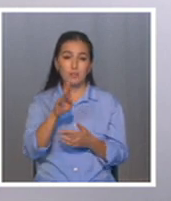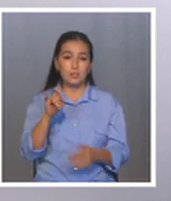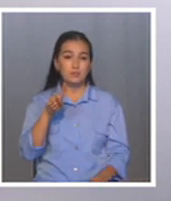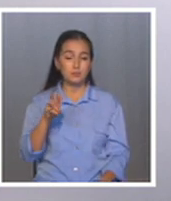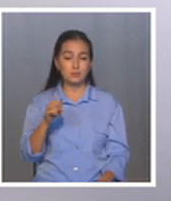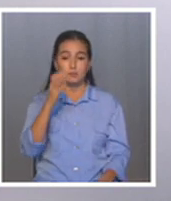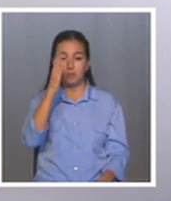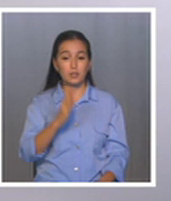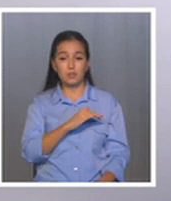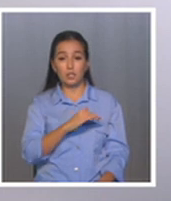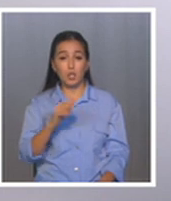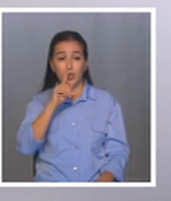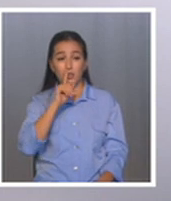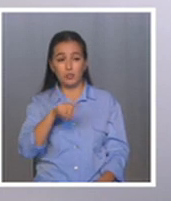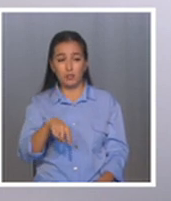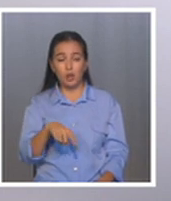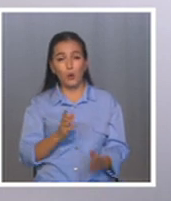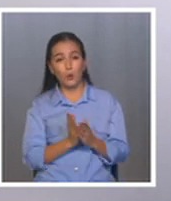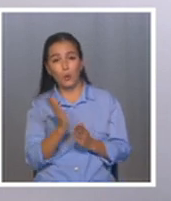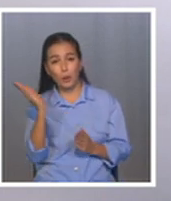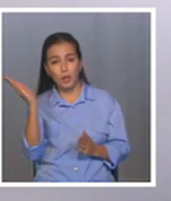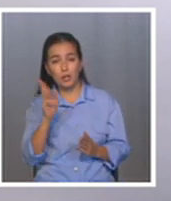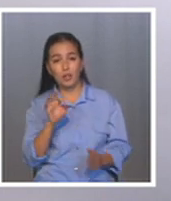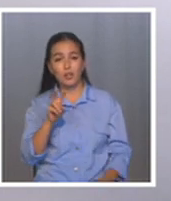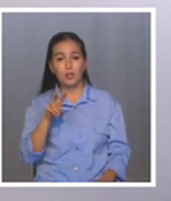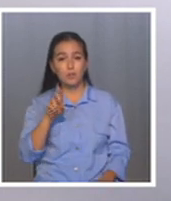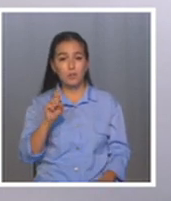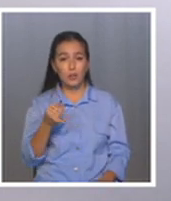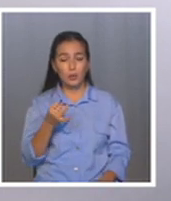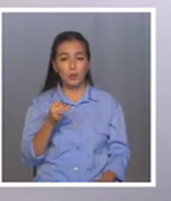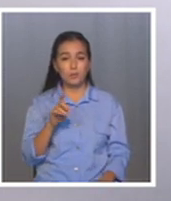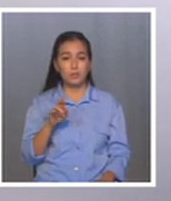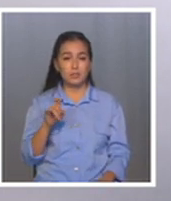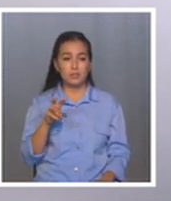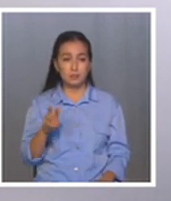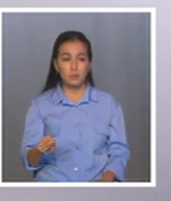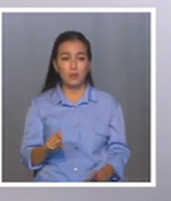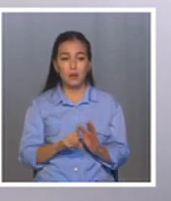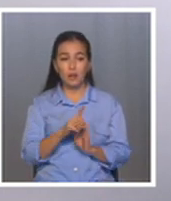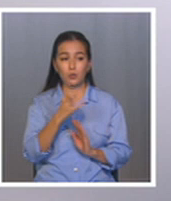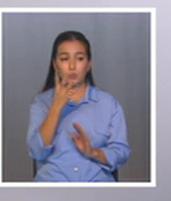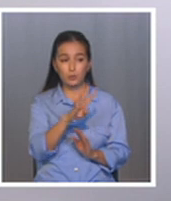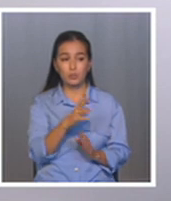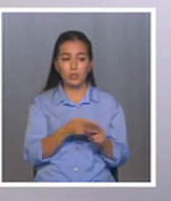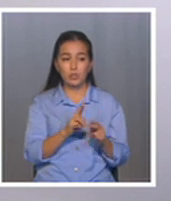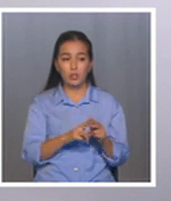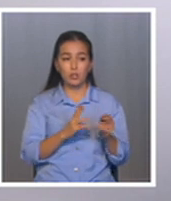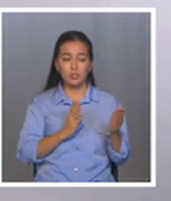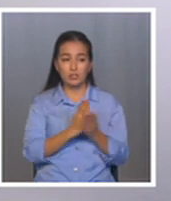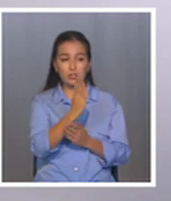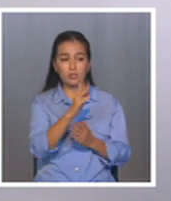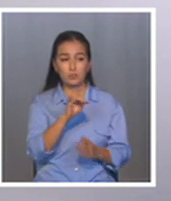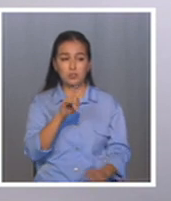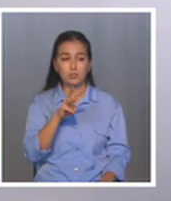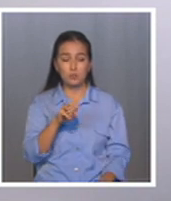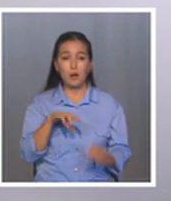перпендикуляр болмаса, көлбеу призма болады. Бастапқы 4 суретте тік призмалар берілген, ал